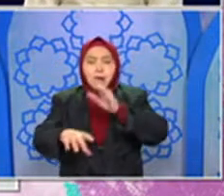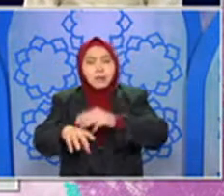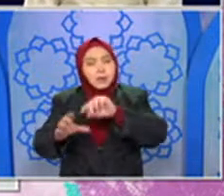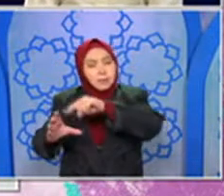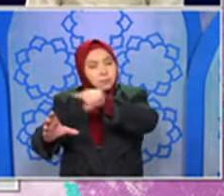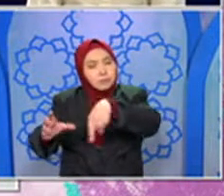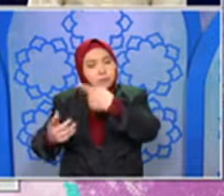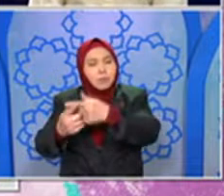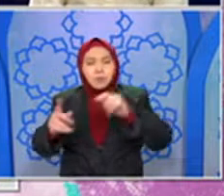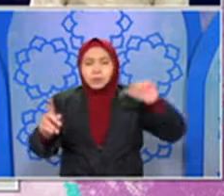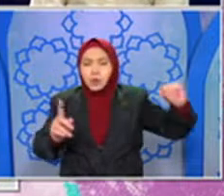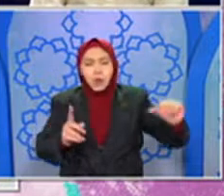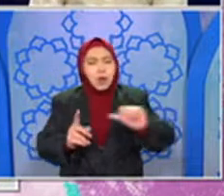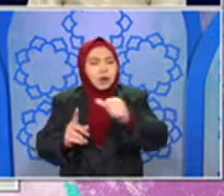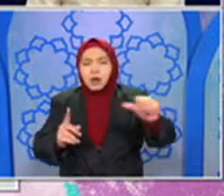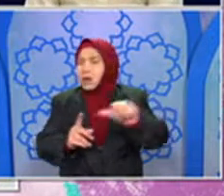أنهم